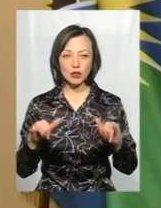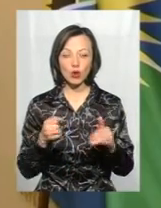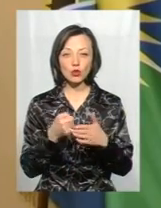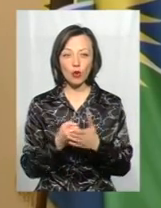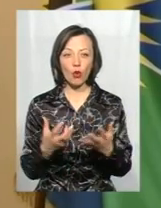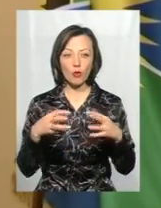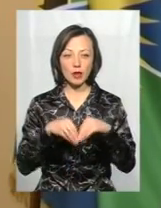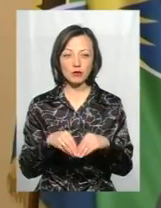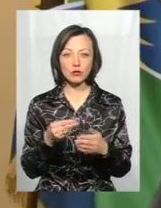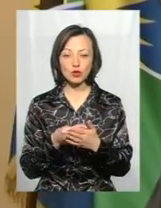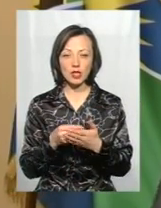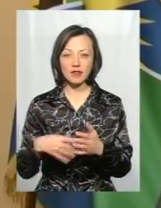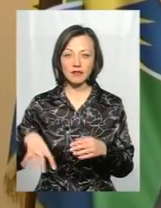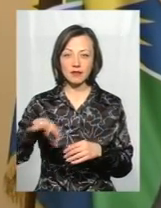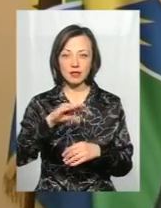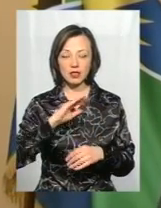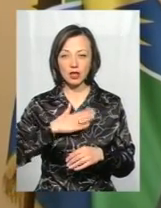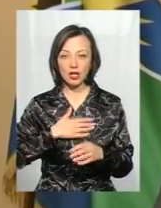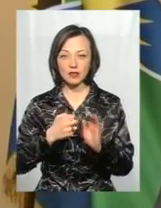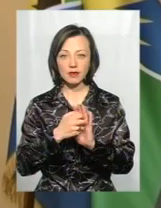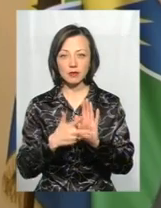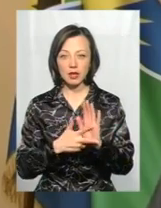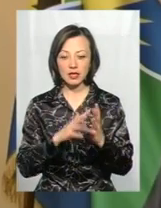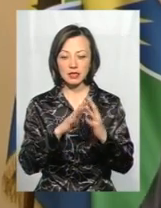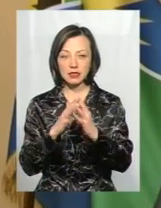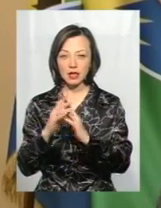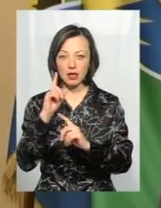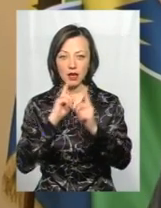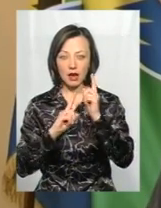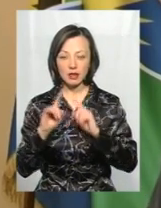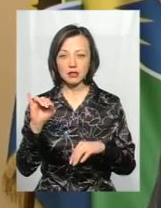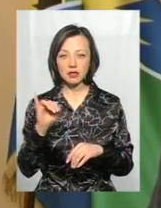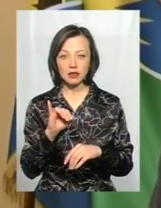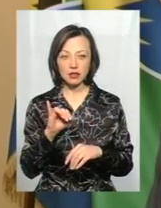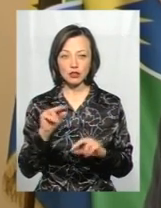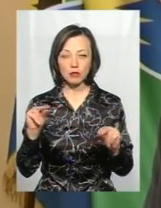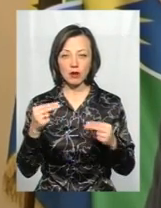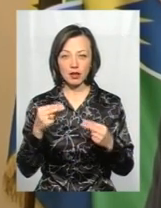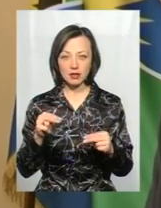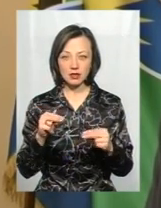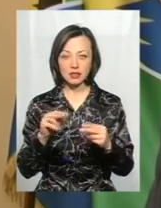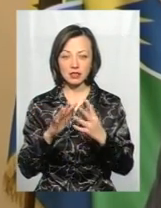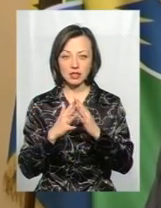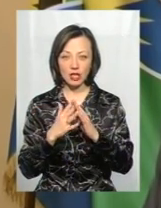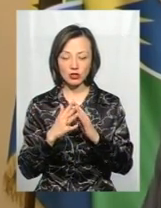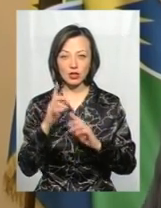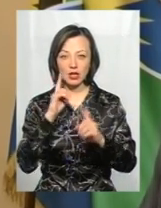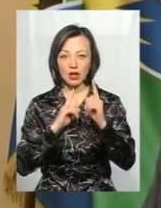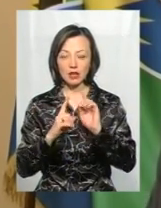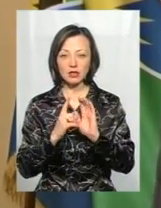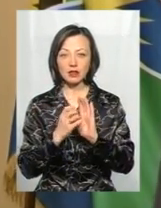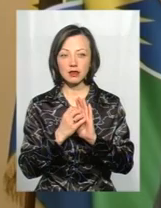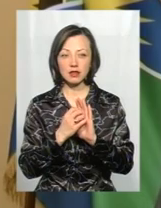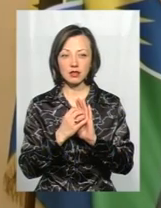об'єднання бюджет всіх наших 18 сільських рад і Чемеровецької селищної ради, бо